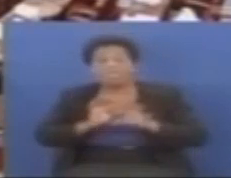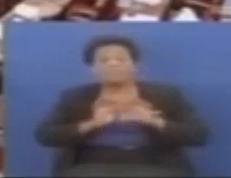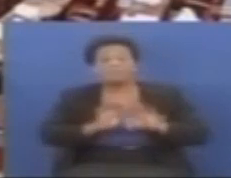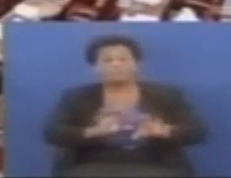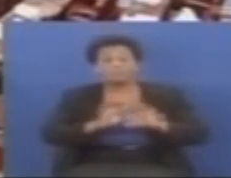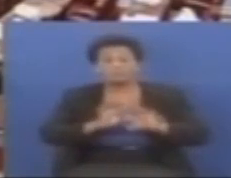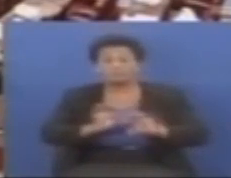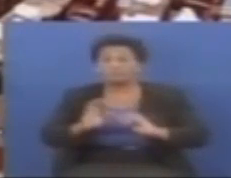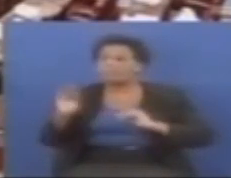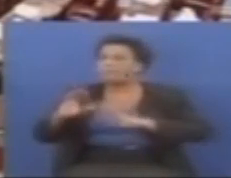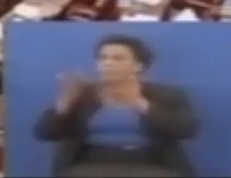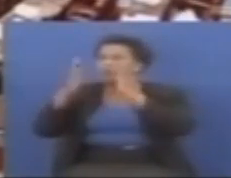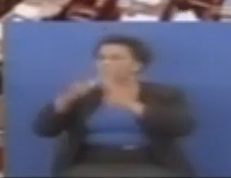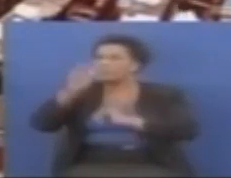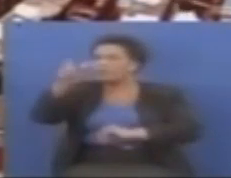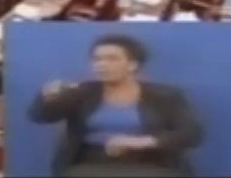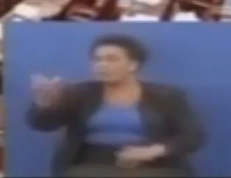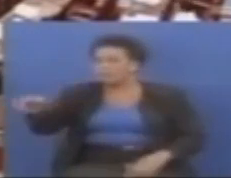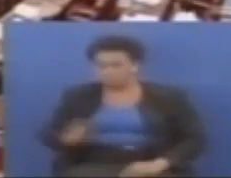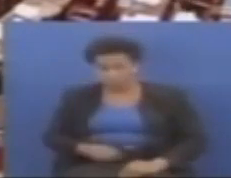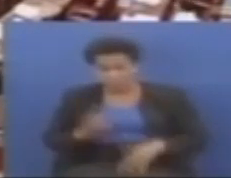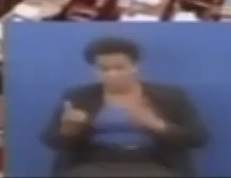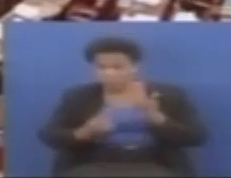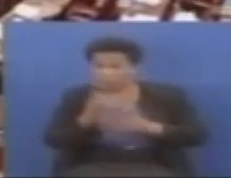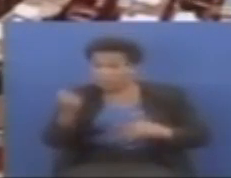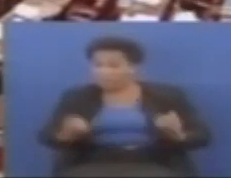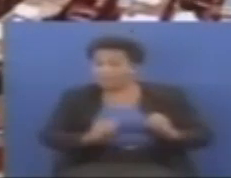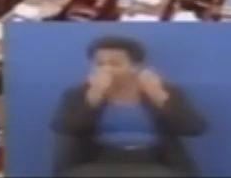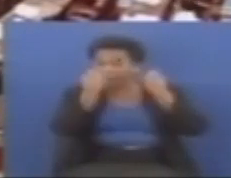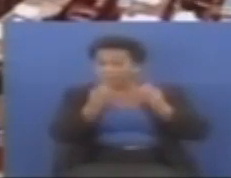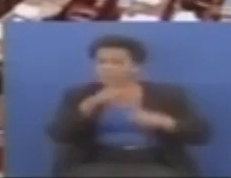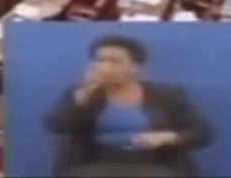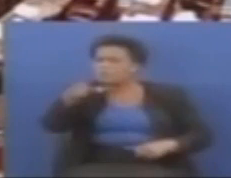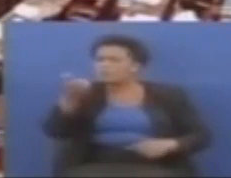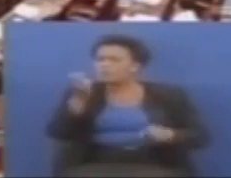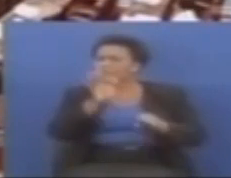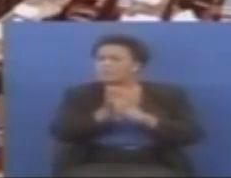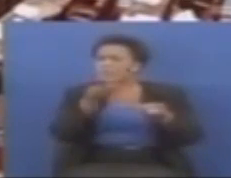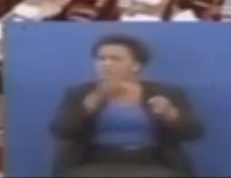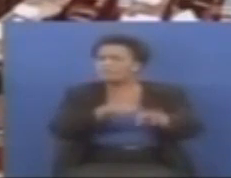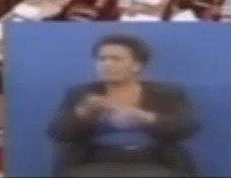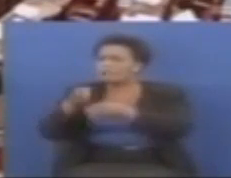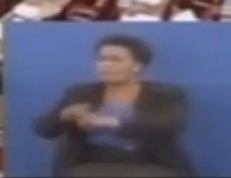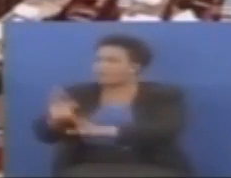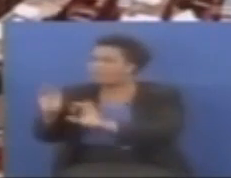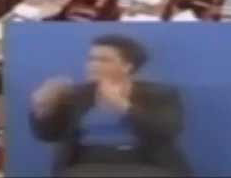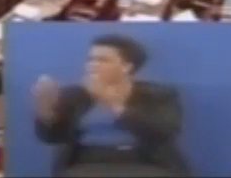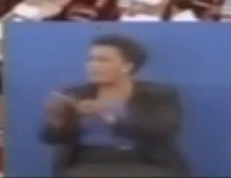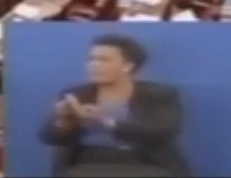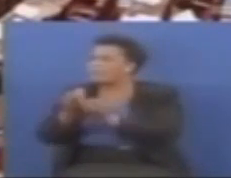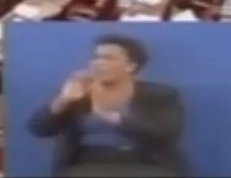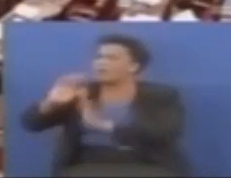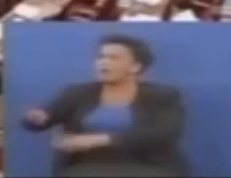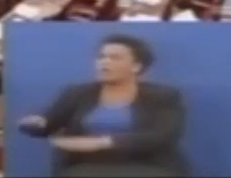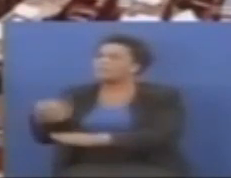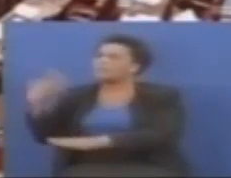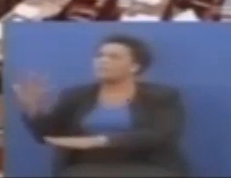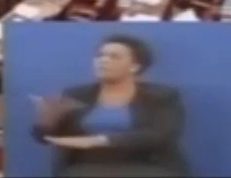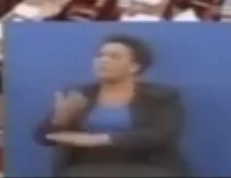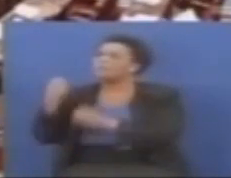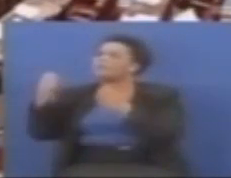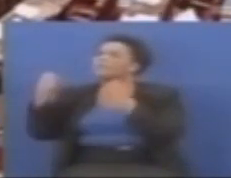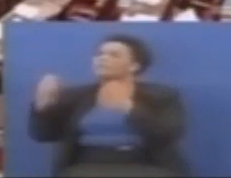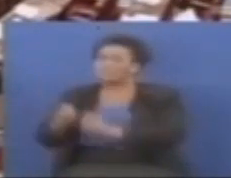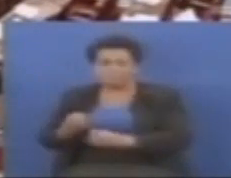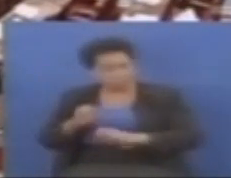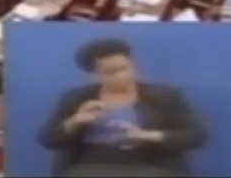kwamba kuanzia leo na hata kesho pale Mbeya, wadau wa mazao ya matunda ikiwemo matunda na mboga